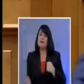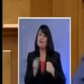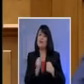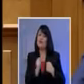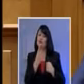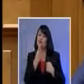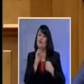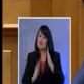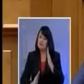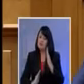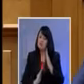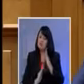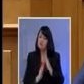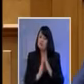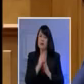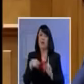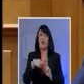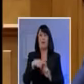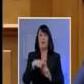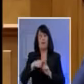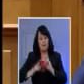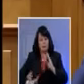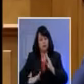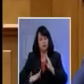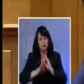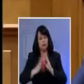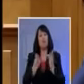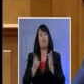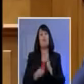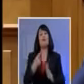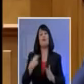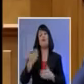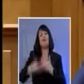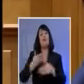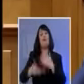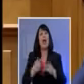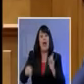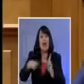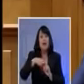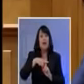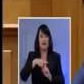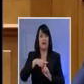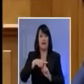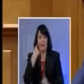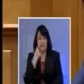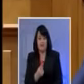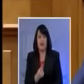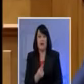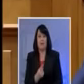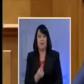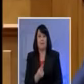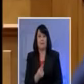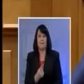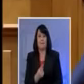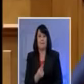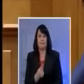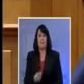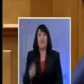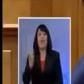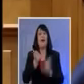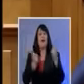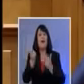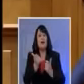ρυθμούς. Και για πρώτη φορά εδώ και πάρα πολλά χρόνια κλείνουμε με θετικό πρόσημο. Ενώ ακόμα και οι πιο σκληροί από τους